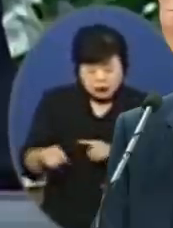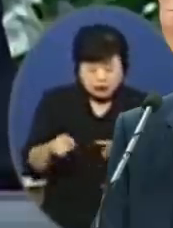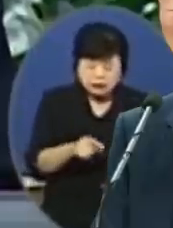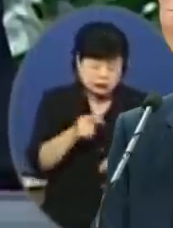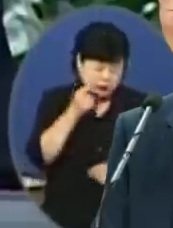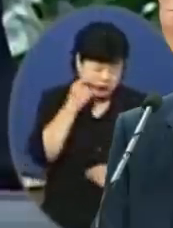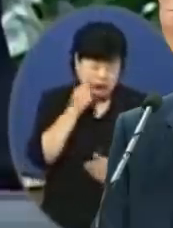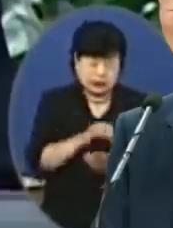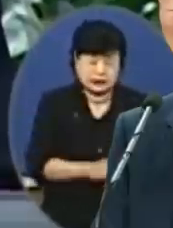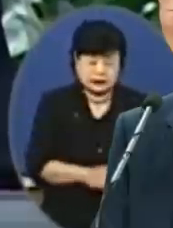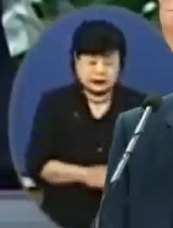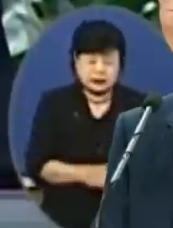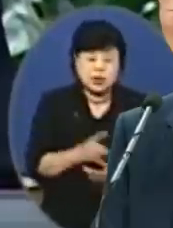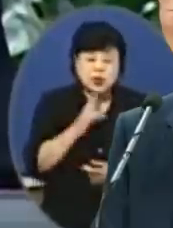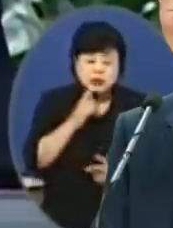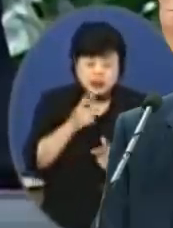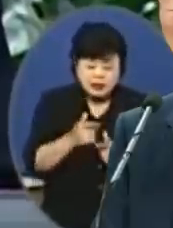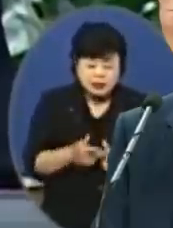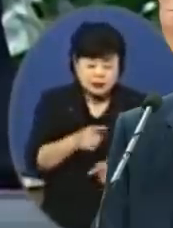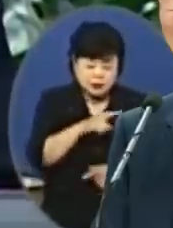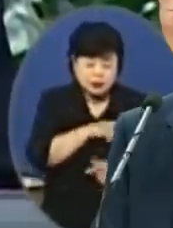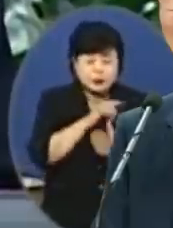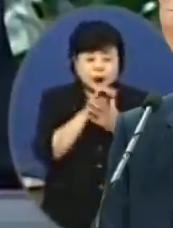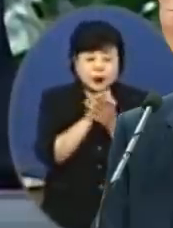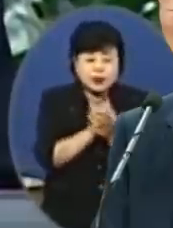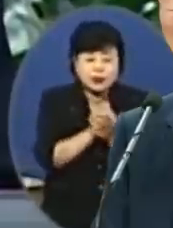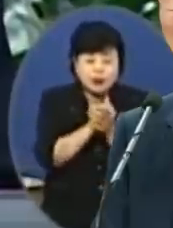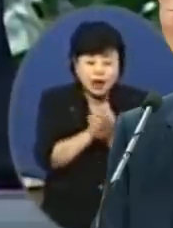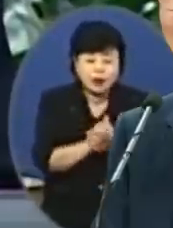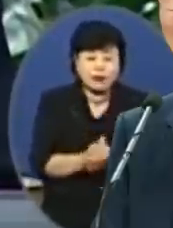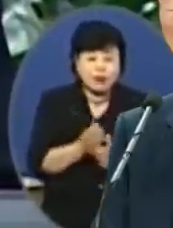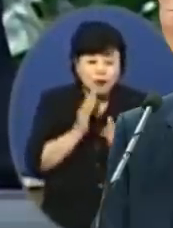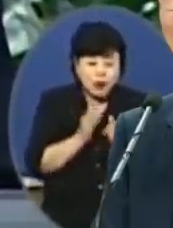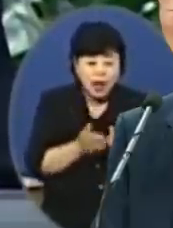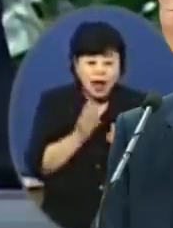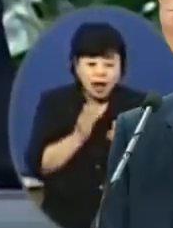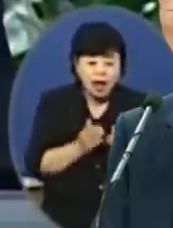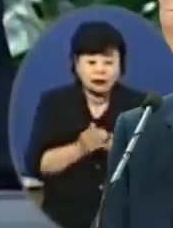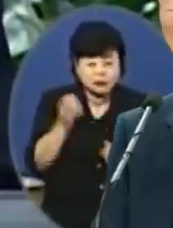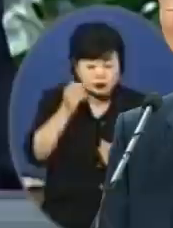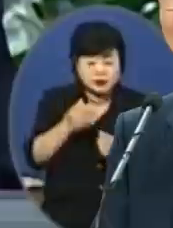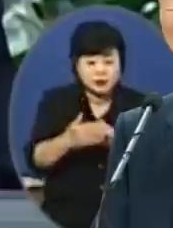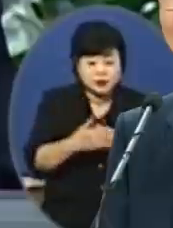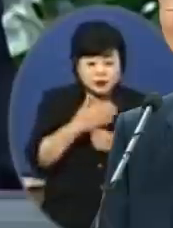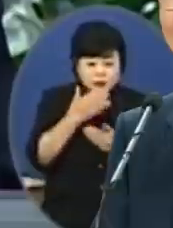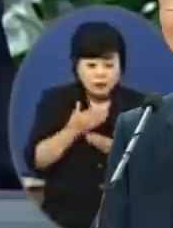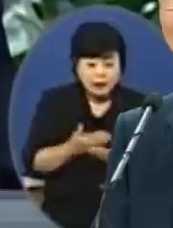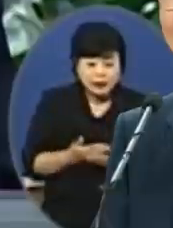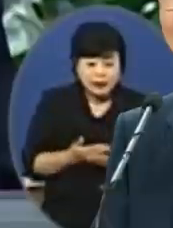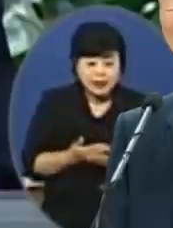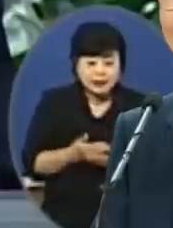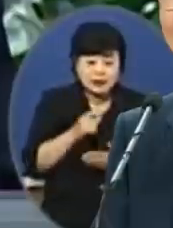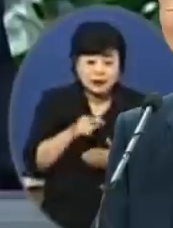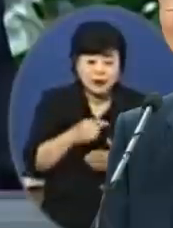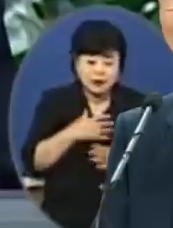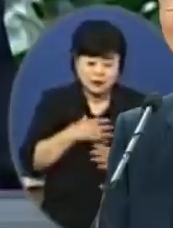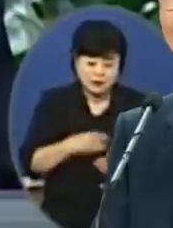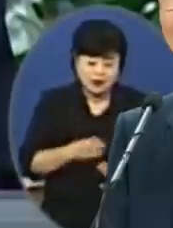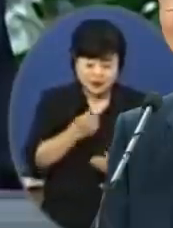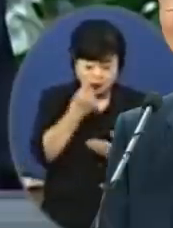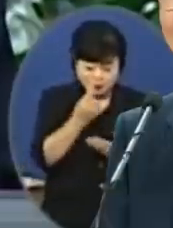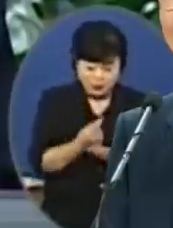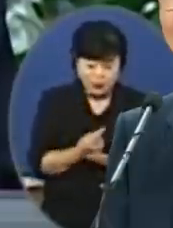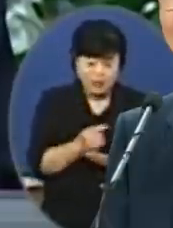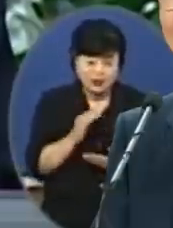들어요. 오직 예수님 이름으로 기도하고 간구하고 성령의 도우심을 받아서 마음의 평안이